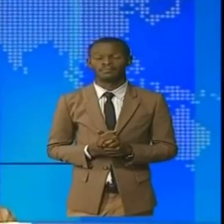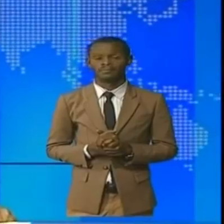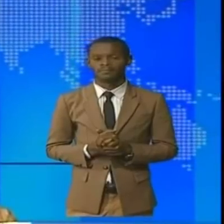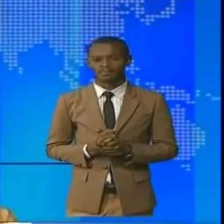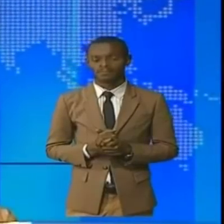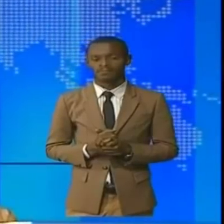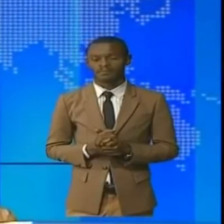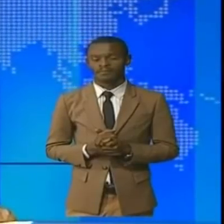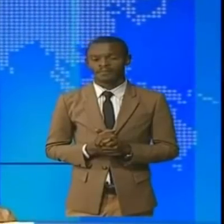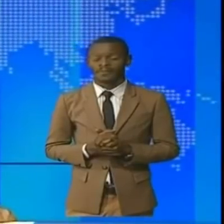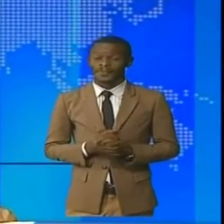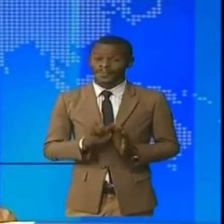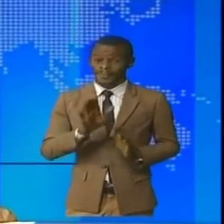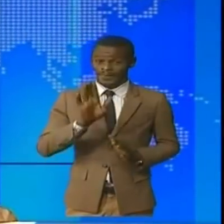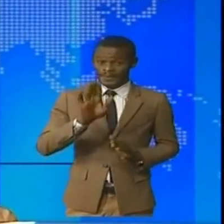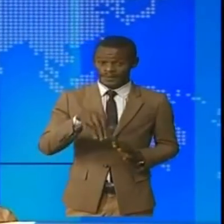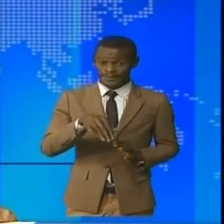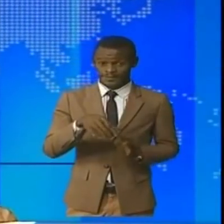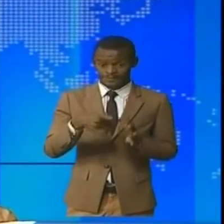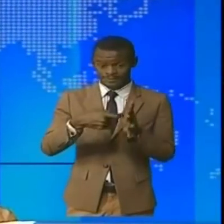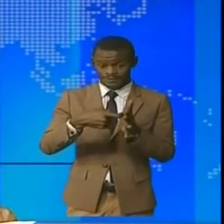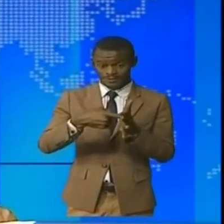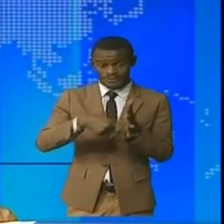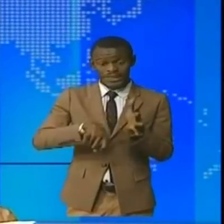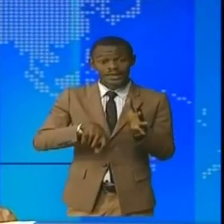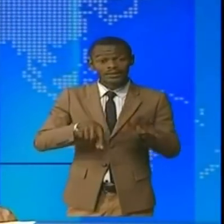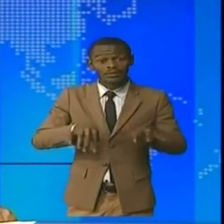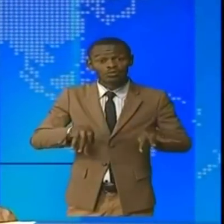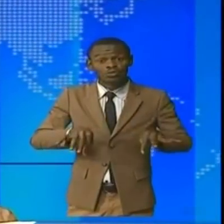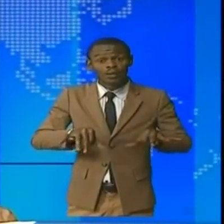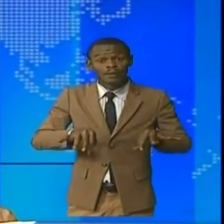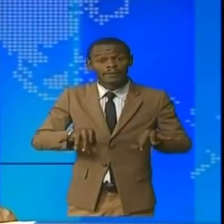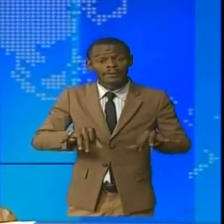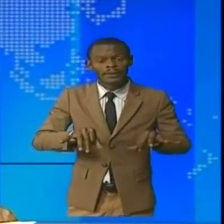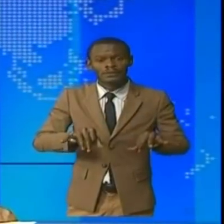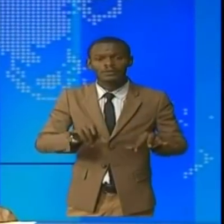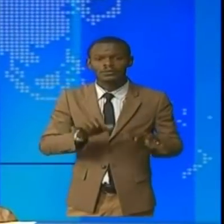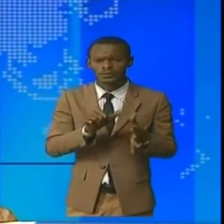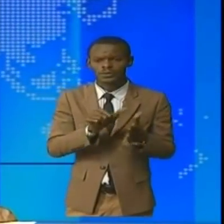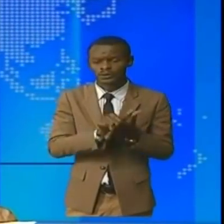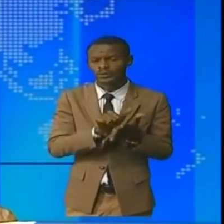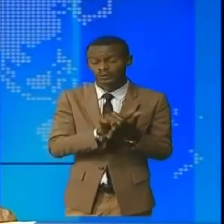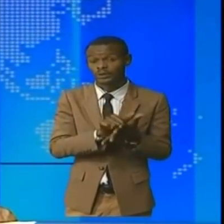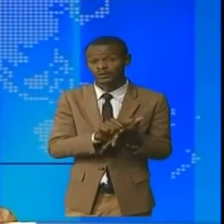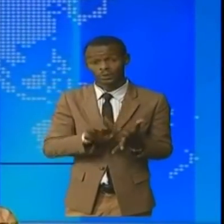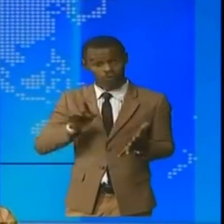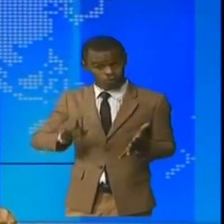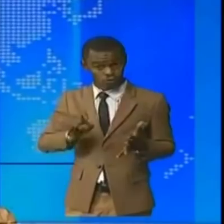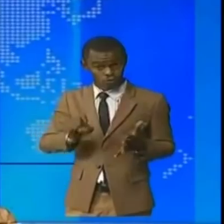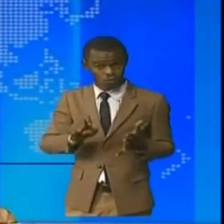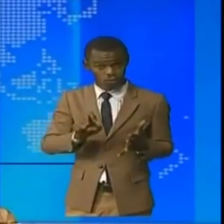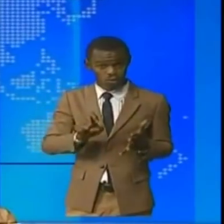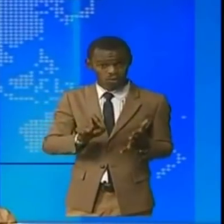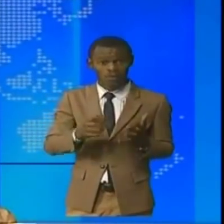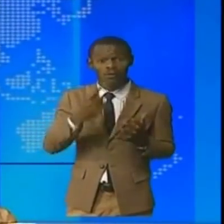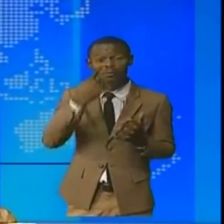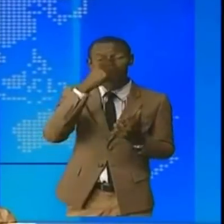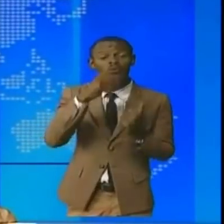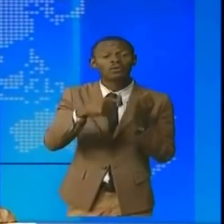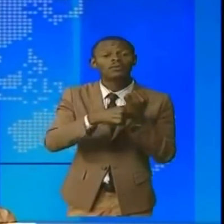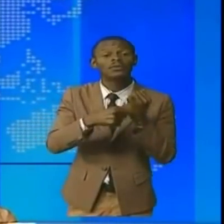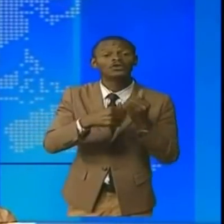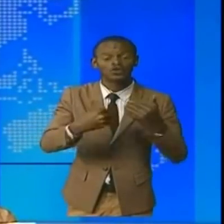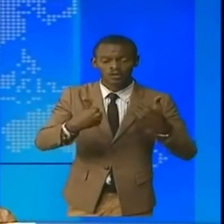La taxe foncière est un impôt local dû tous les ans par les propriétaires d'un bien immobilier. Le contour de cette taxe